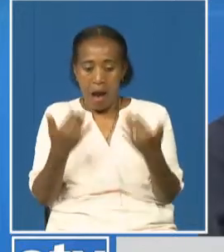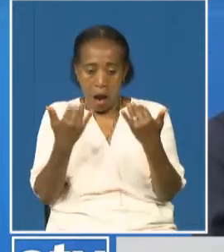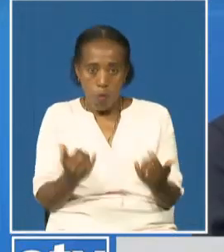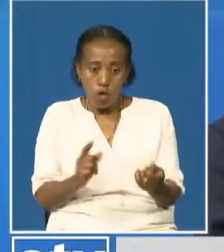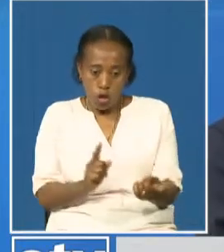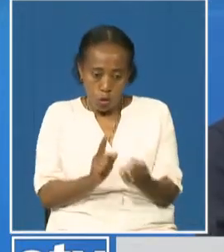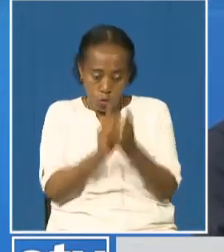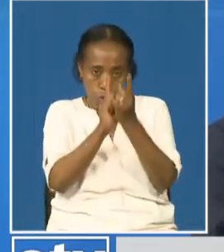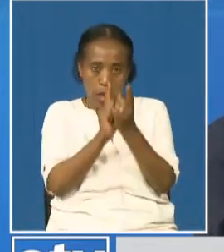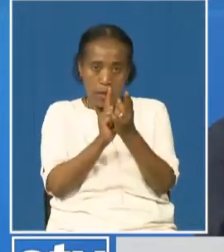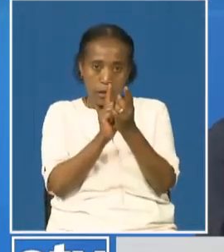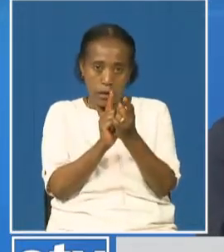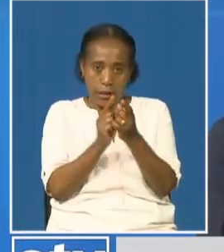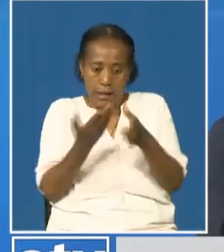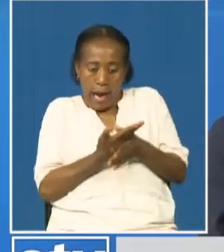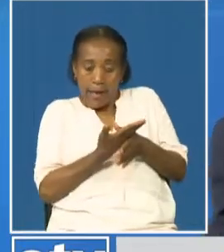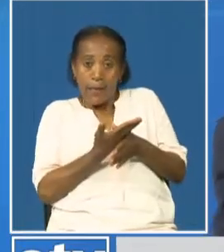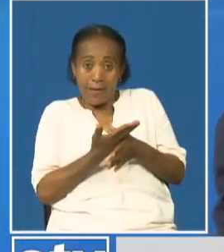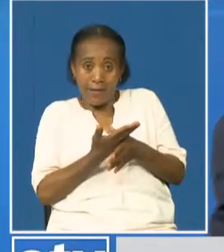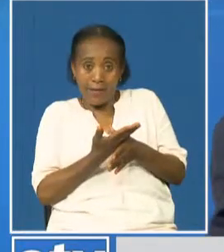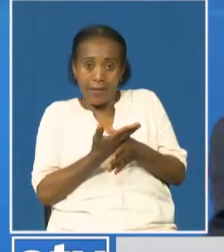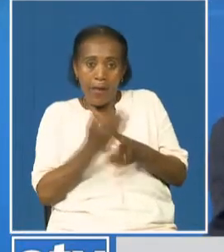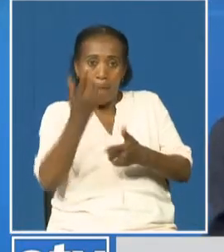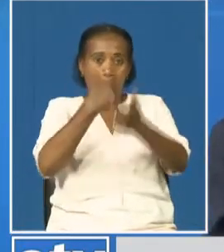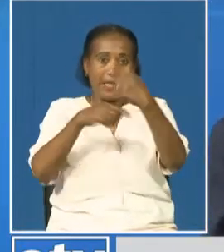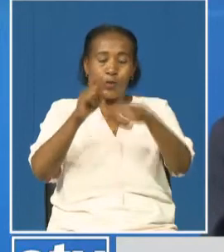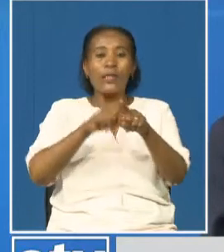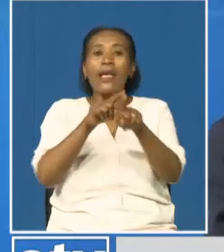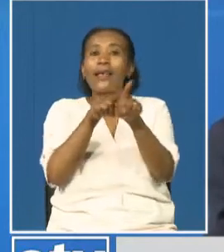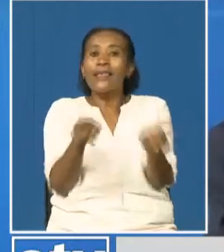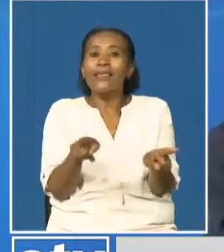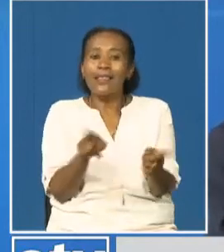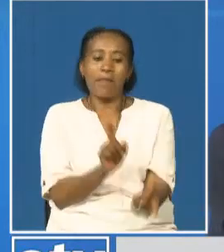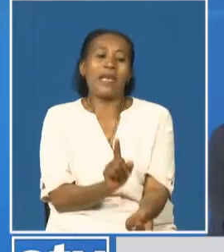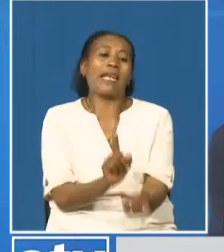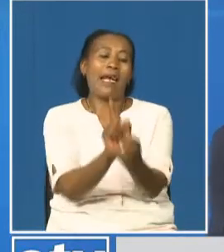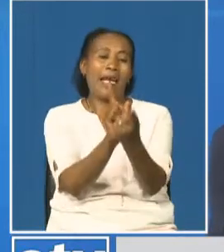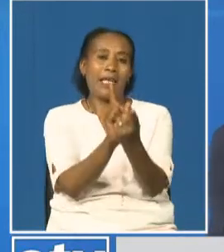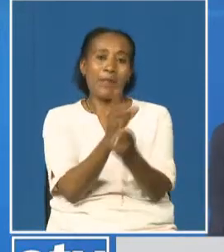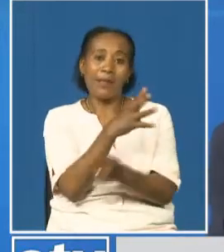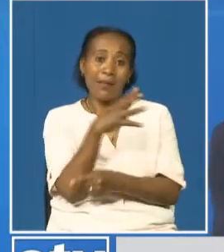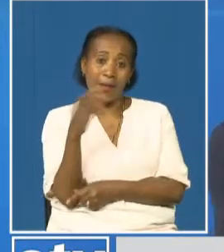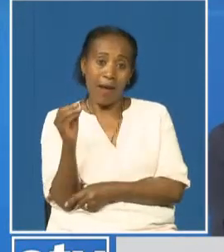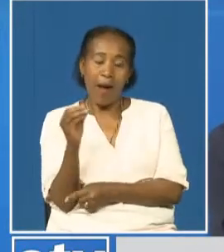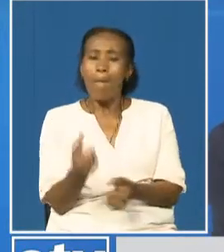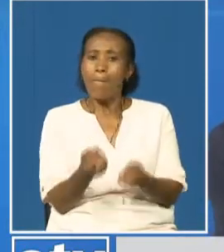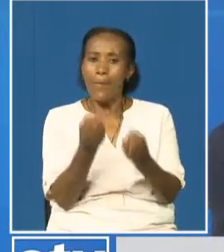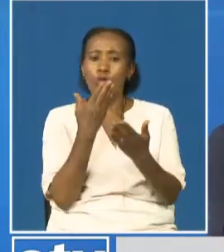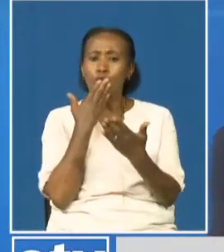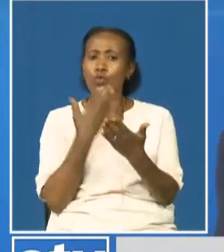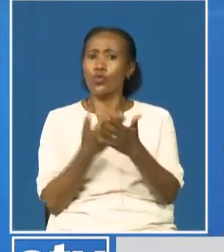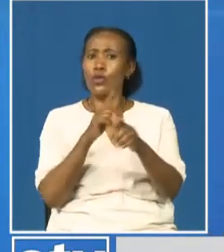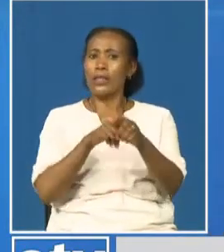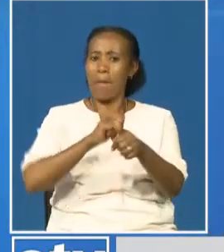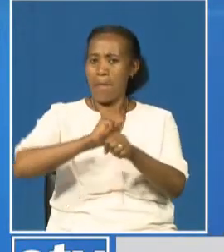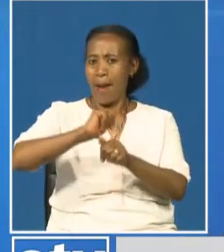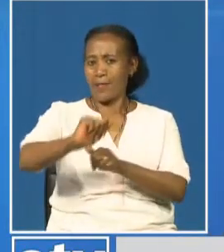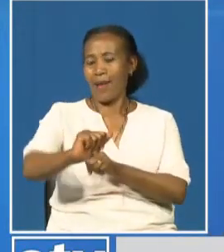አሁን ግንኙነታችንን ካቀበን መጪው ጊዜ ግን የምንገናኝበትና ብዙ ጥሩ ጊዜያትን